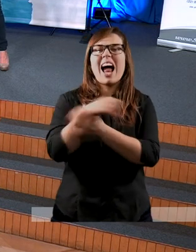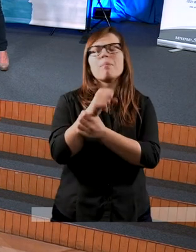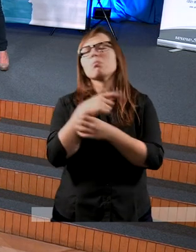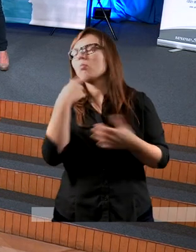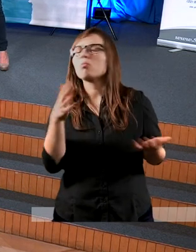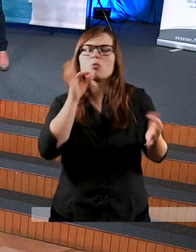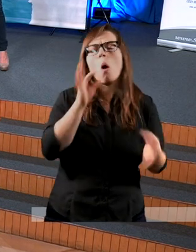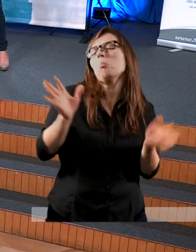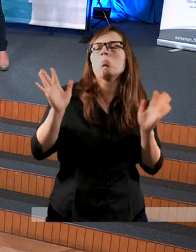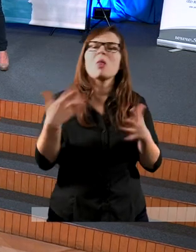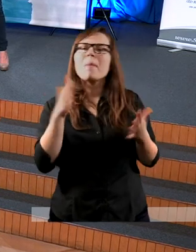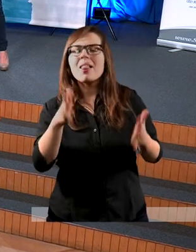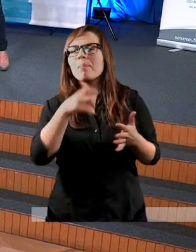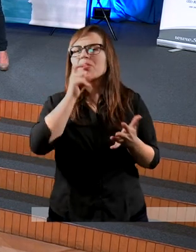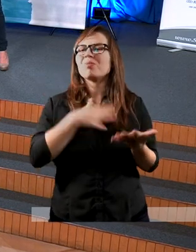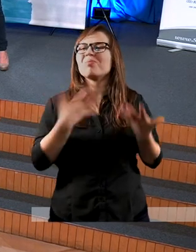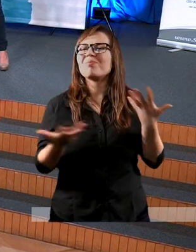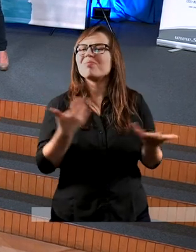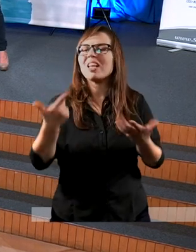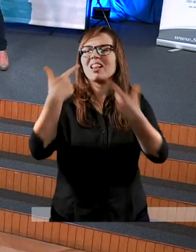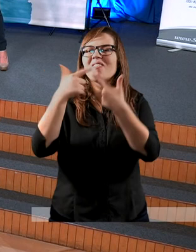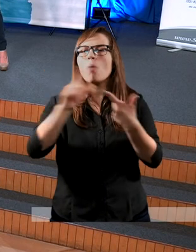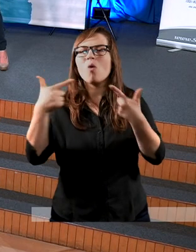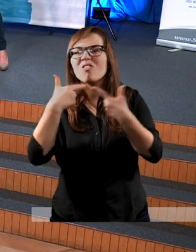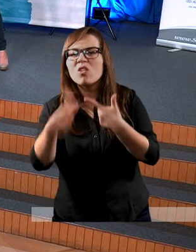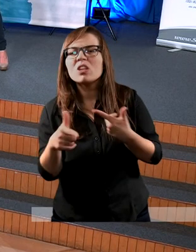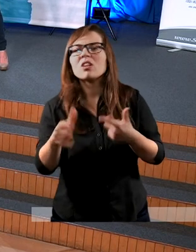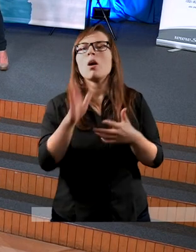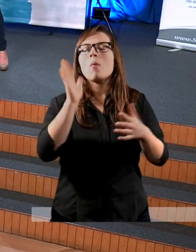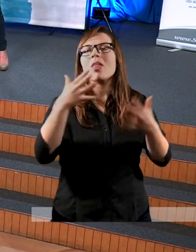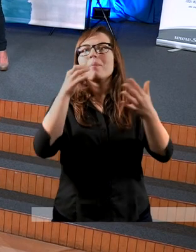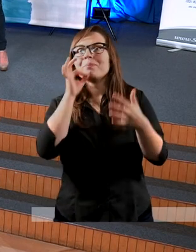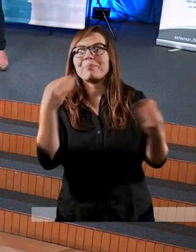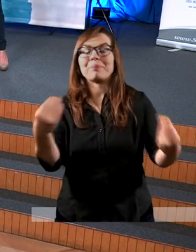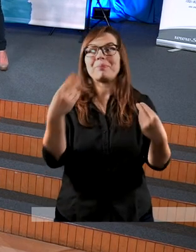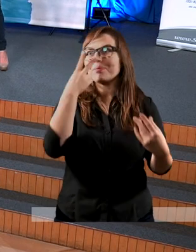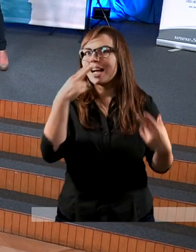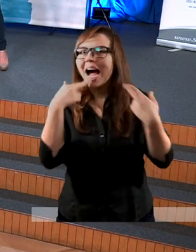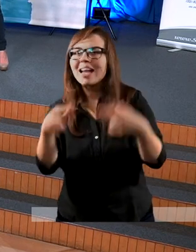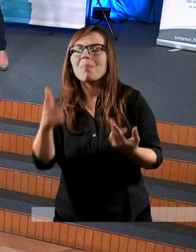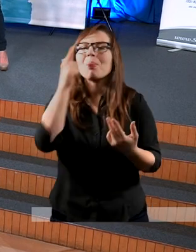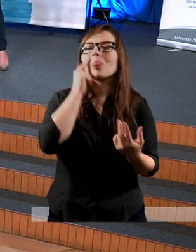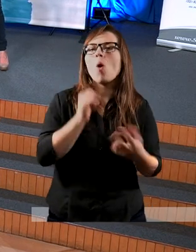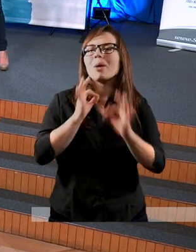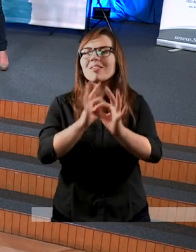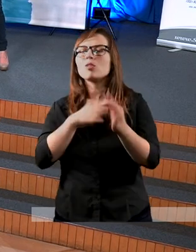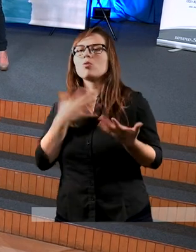mówiłam, dobra, to nie będę piła. Na jakieś 2 tygodnie do dobrego obiadu w dobrej restauracji, gdzie podawano dobre